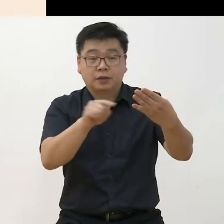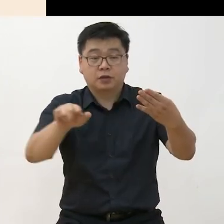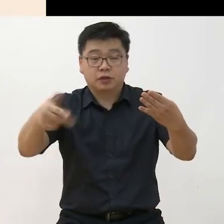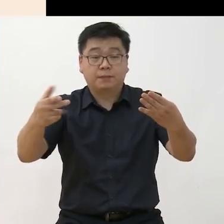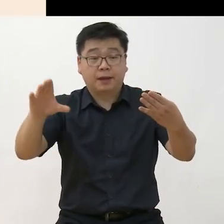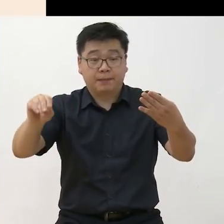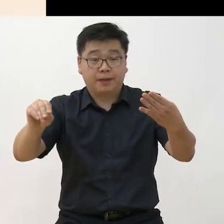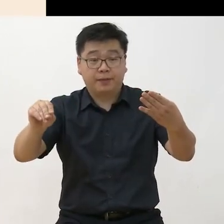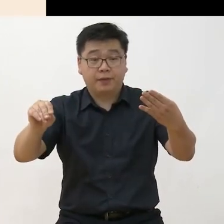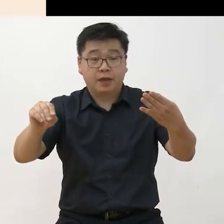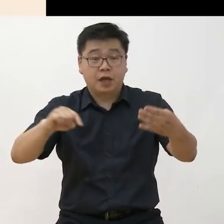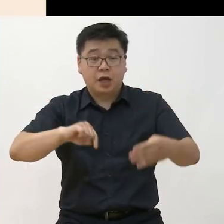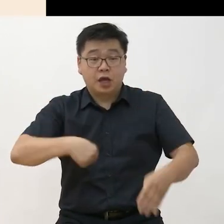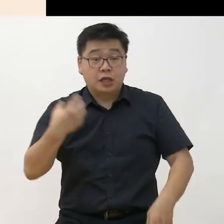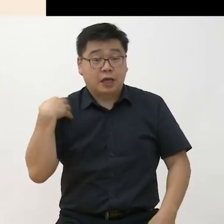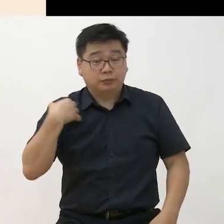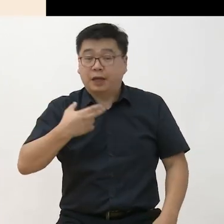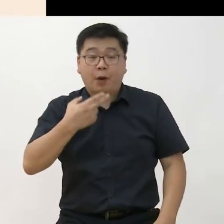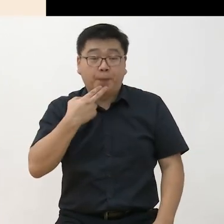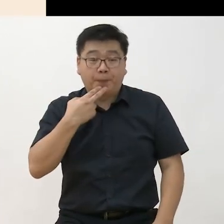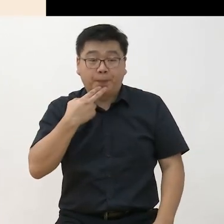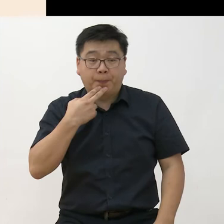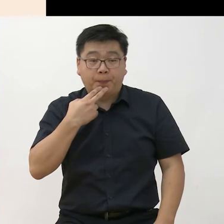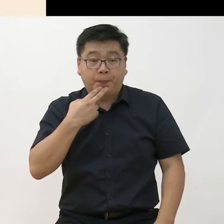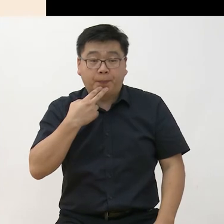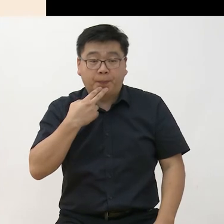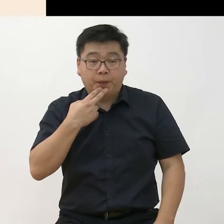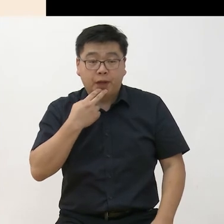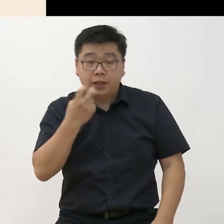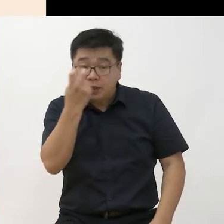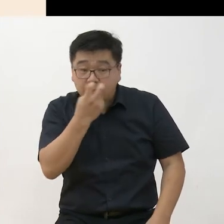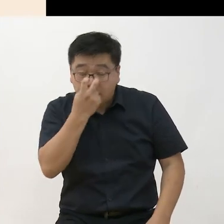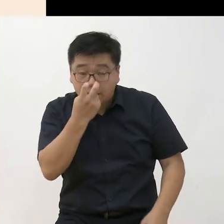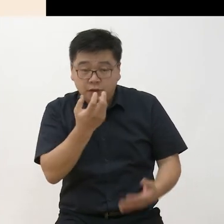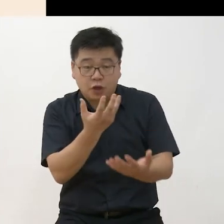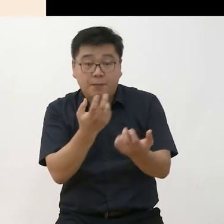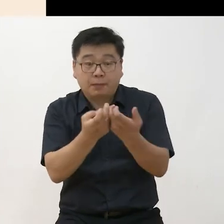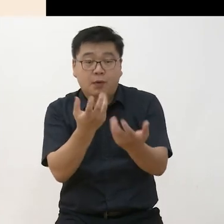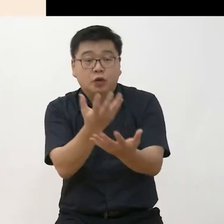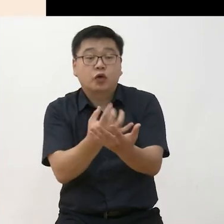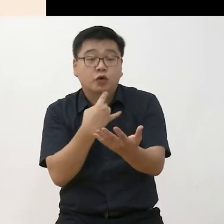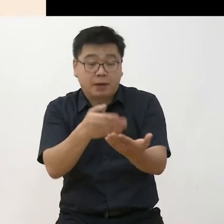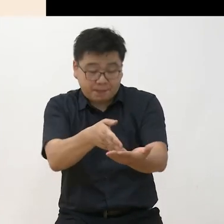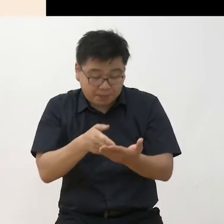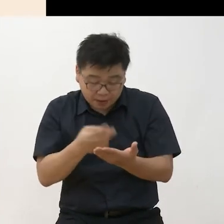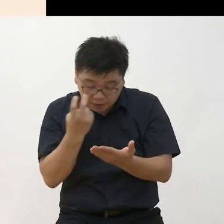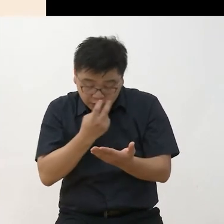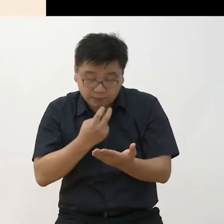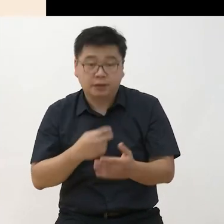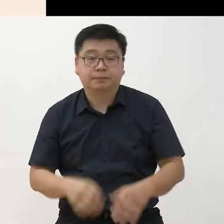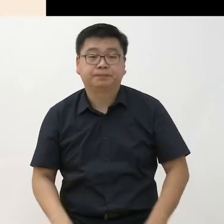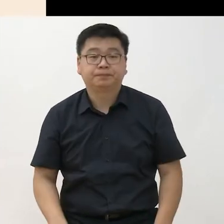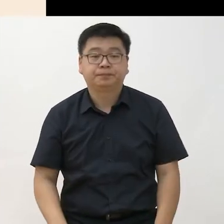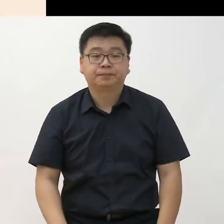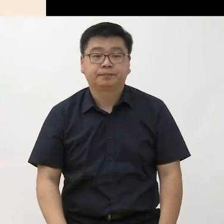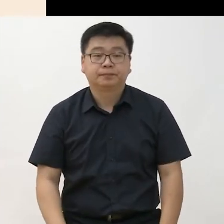원입니다. 그리고 자부담이 없는 사업이고요. 심의 방법은 서류 심의로 진행이 되겠습니다.